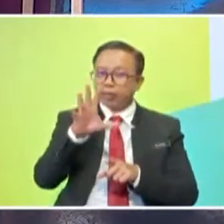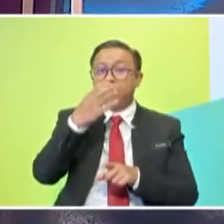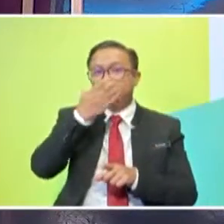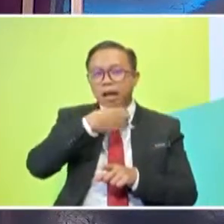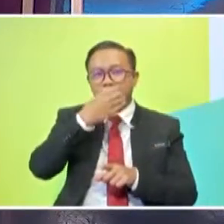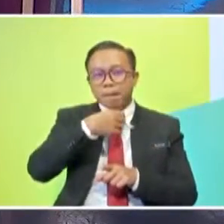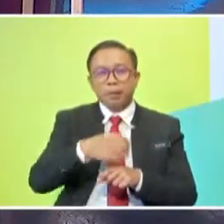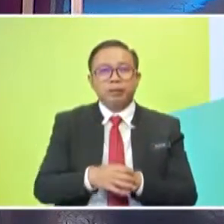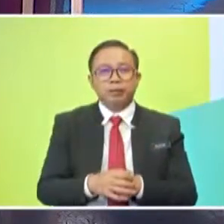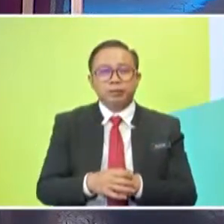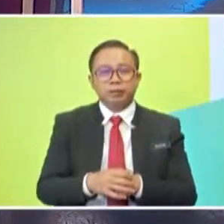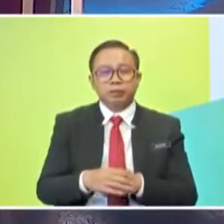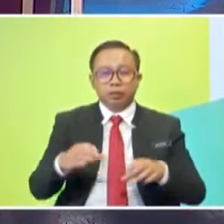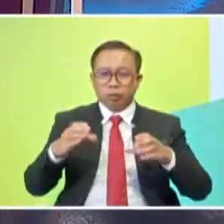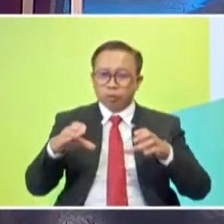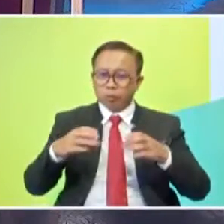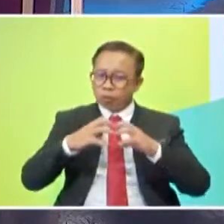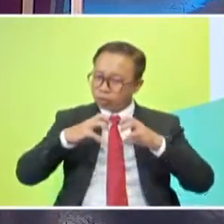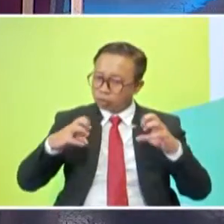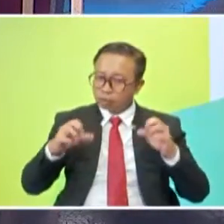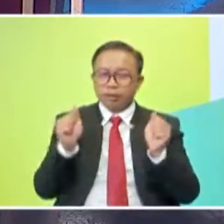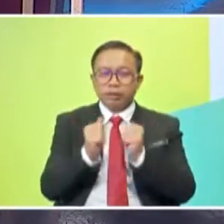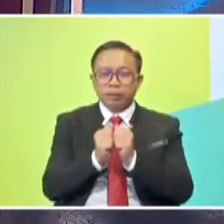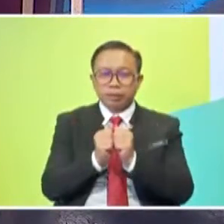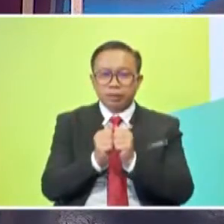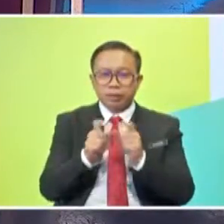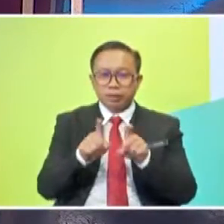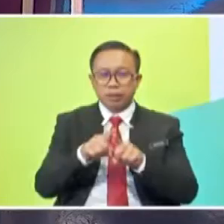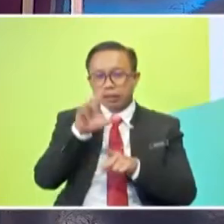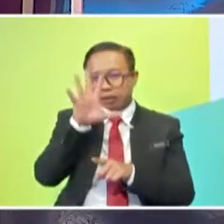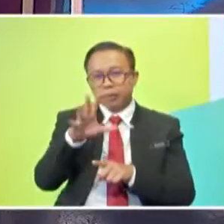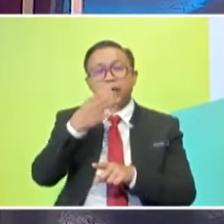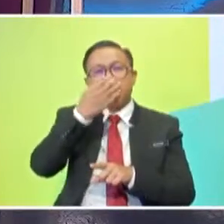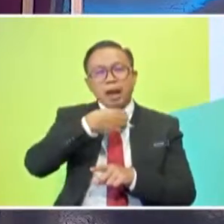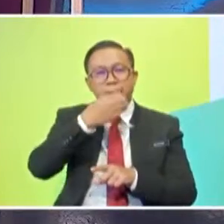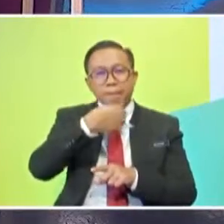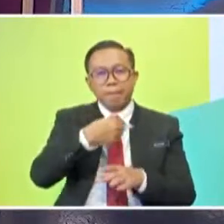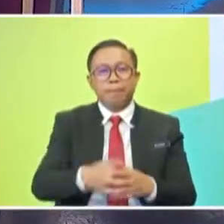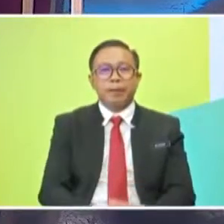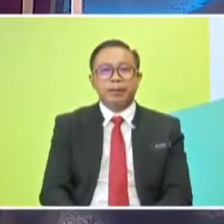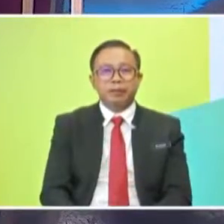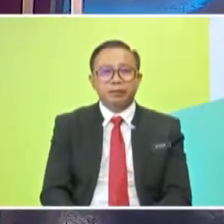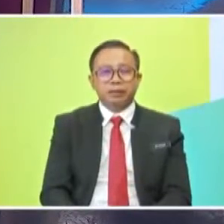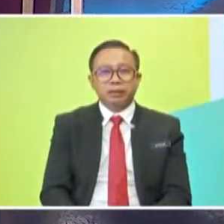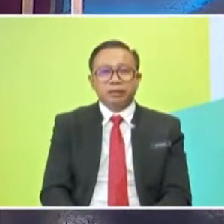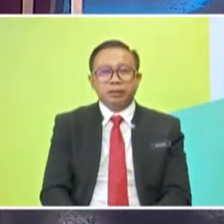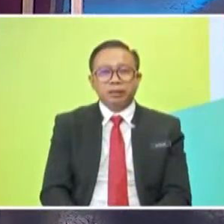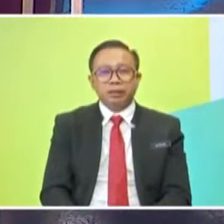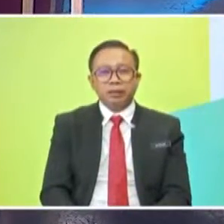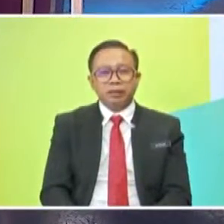Apple buah durian bersamaan dengan Lee Heaven Oke